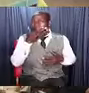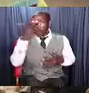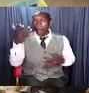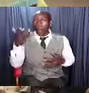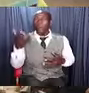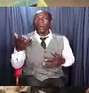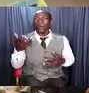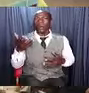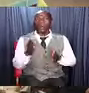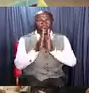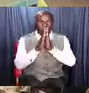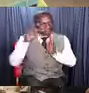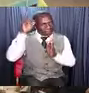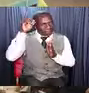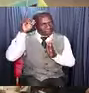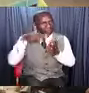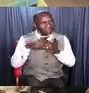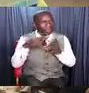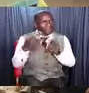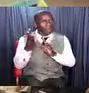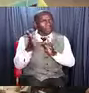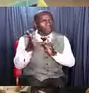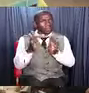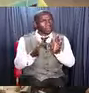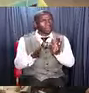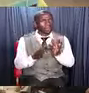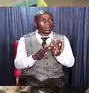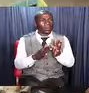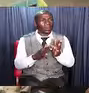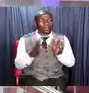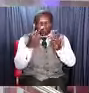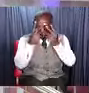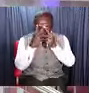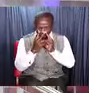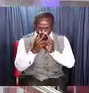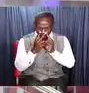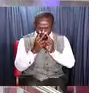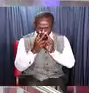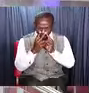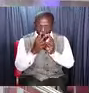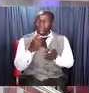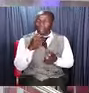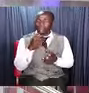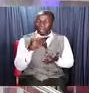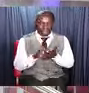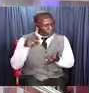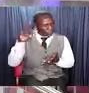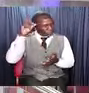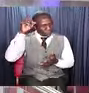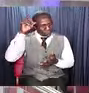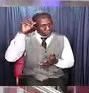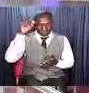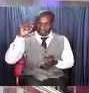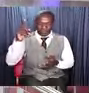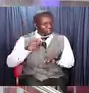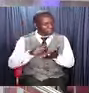ile hakika ya kuomba shetani umeshinda kwa jina la Yesu. Having the assurance of praying that the devil has overcome. For you to close your eyes. Useme wewe shetani. And